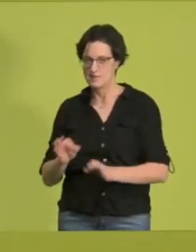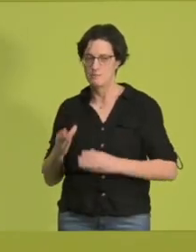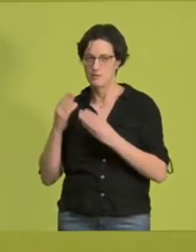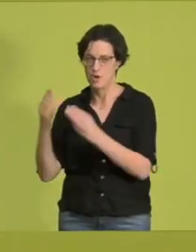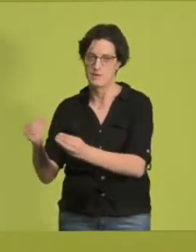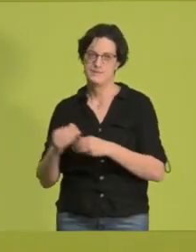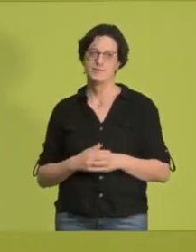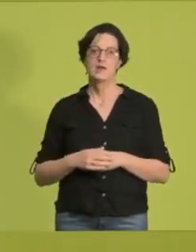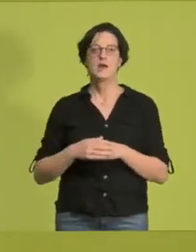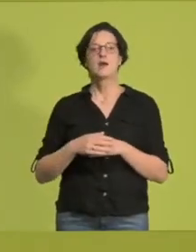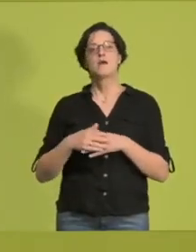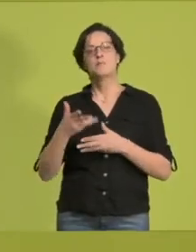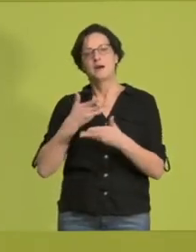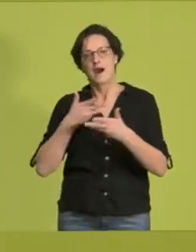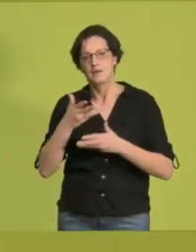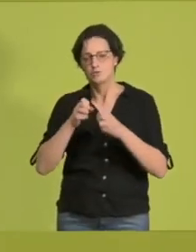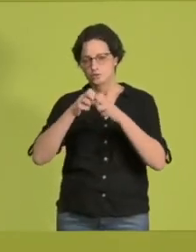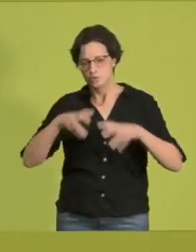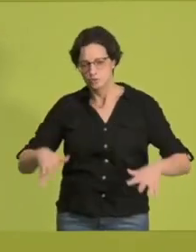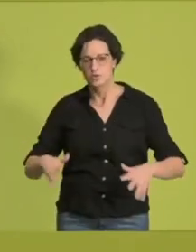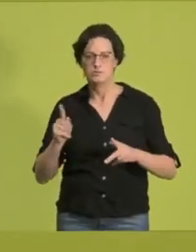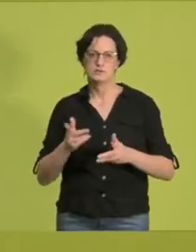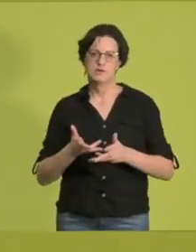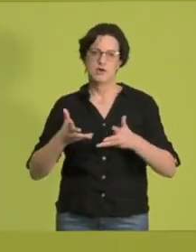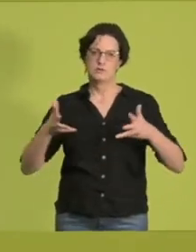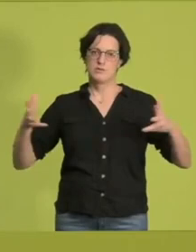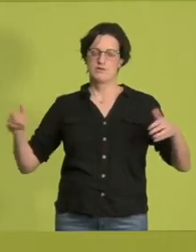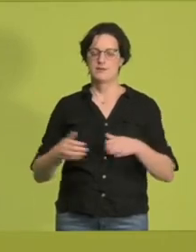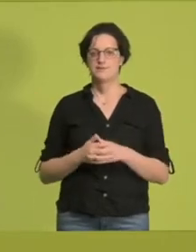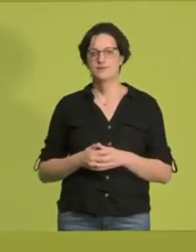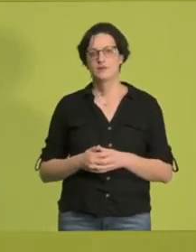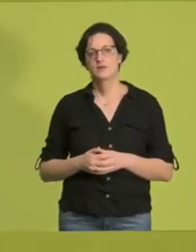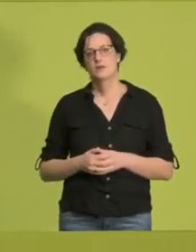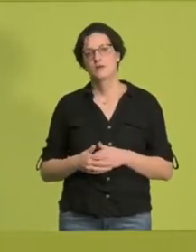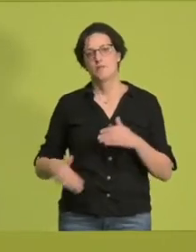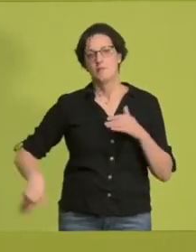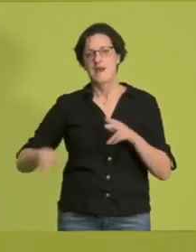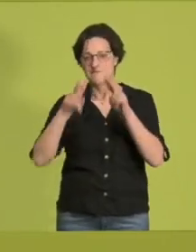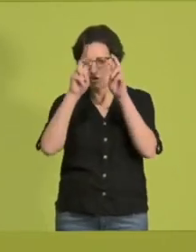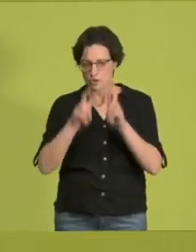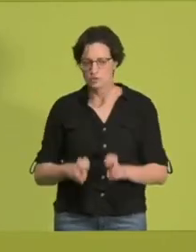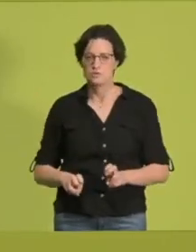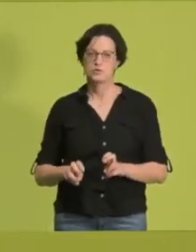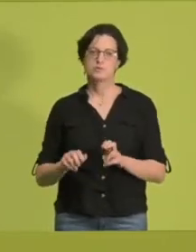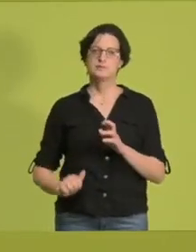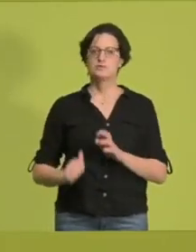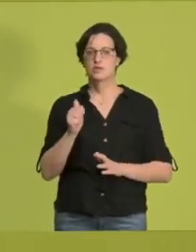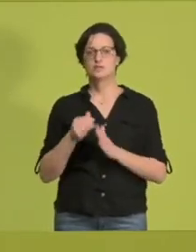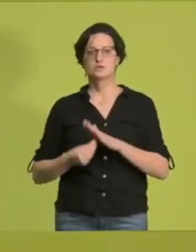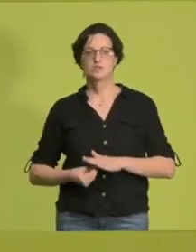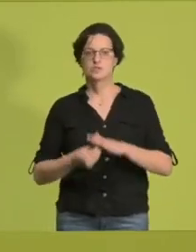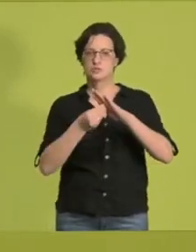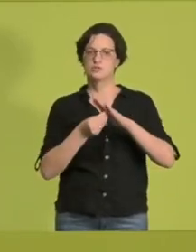mehr forschung mehr unterstützung der zivilgesellschaft und vor allem unterstützung für diejenigen die angefeindet und